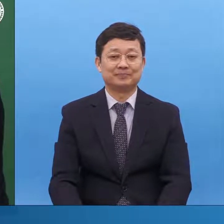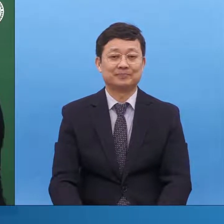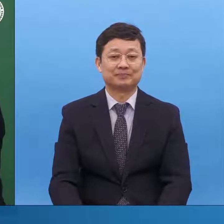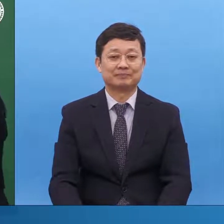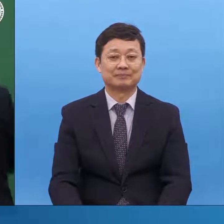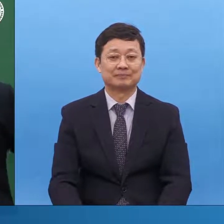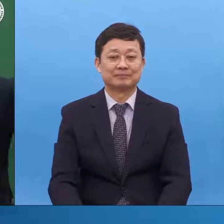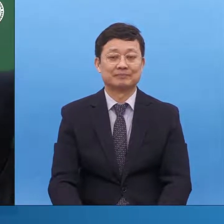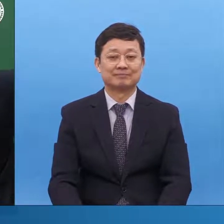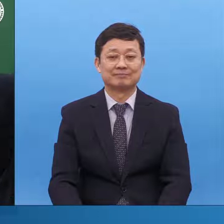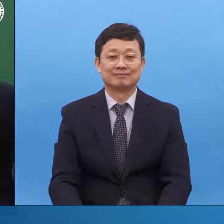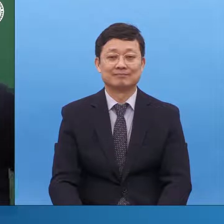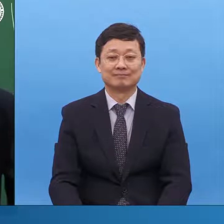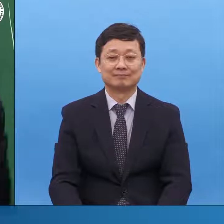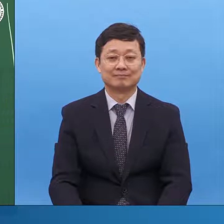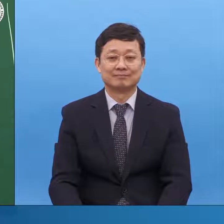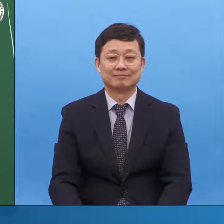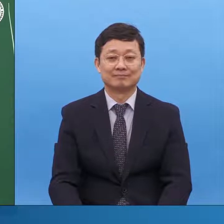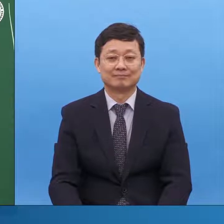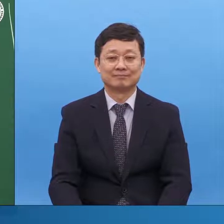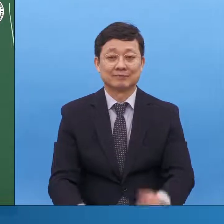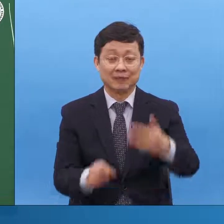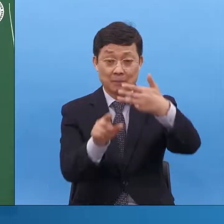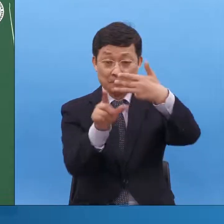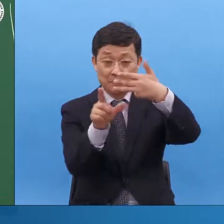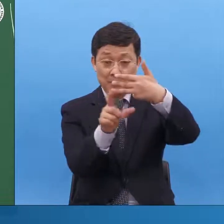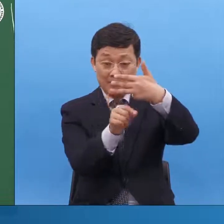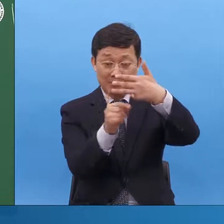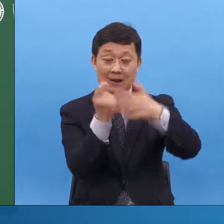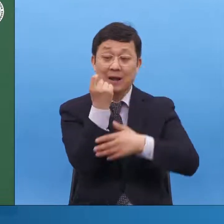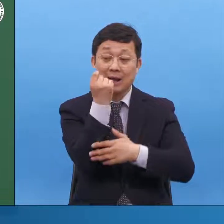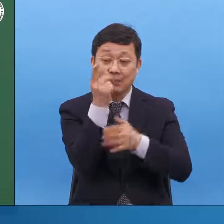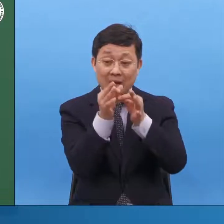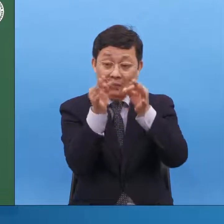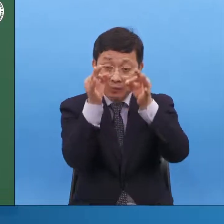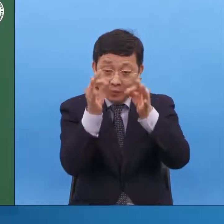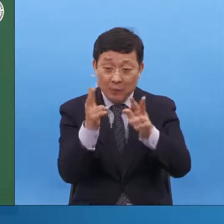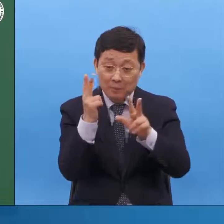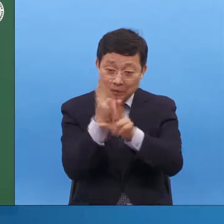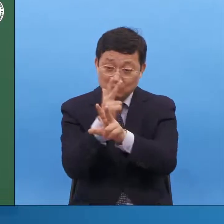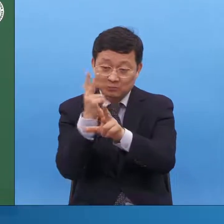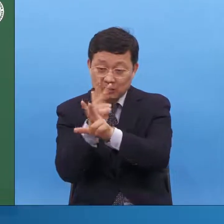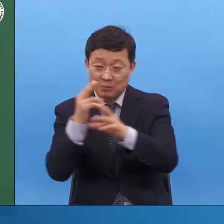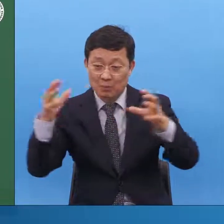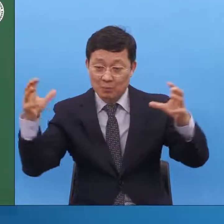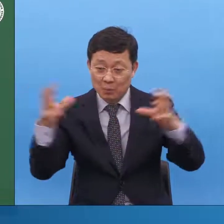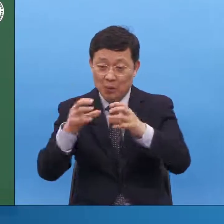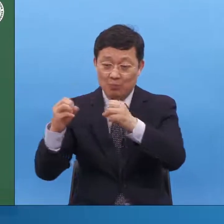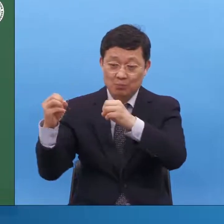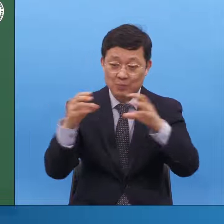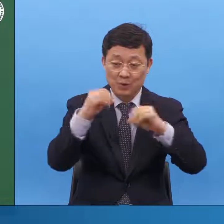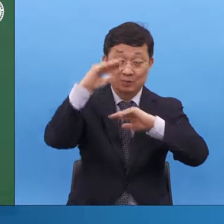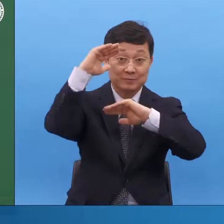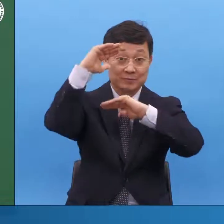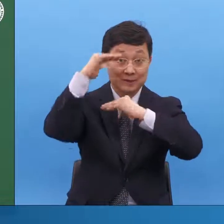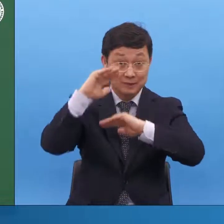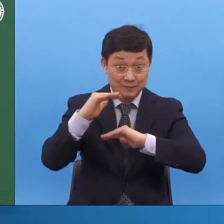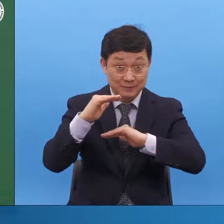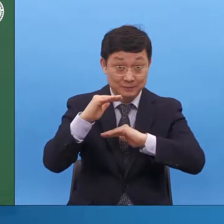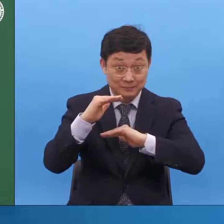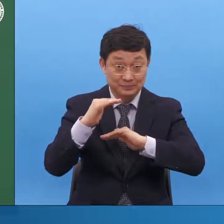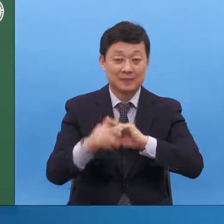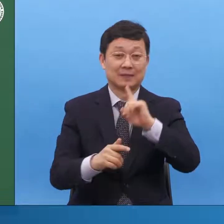여러분들이 한 달 동안 토론해야 될 주제입니다. If that is so, then these are things that you are going to do forum on for the next month.